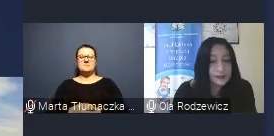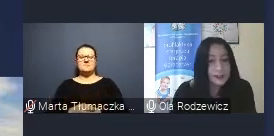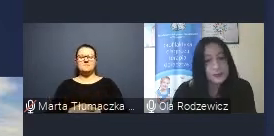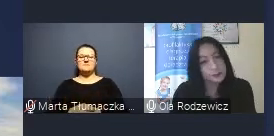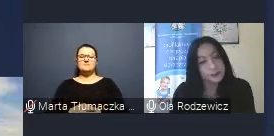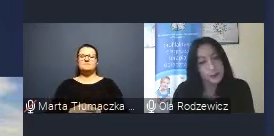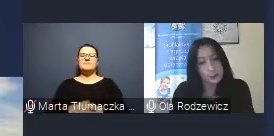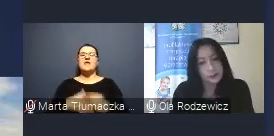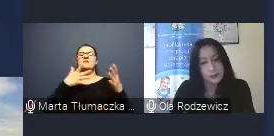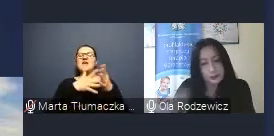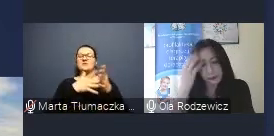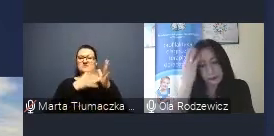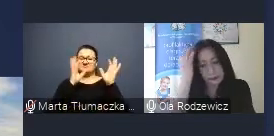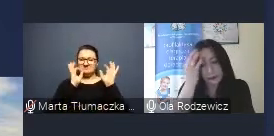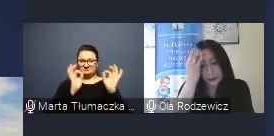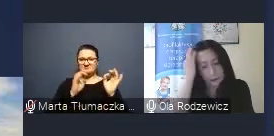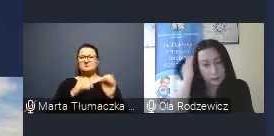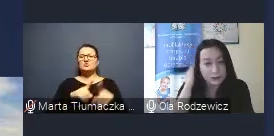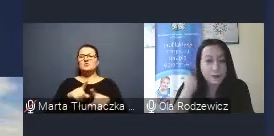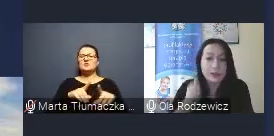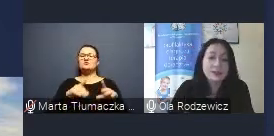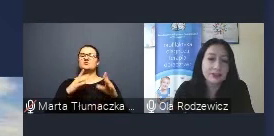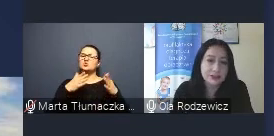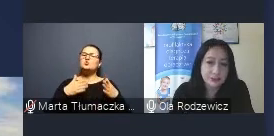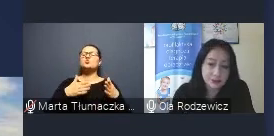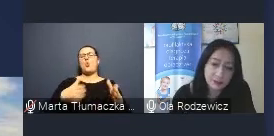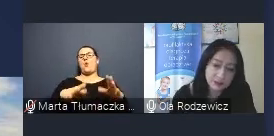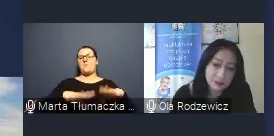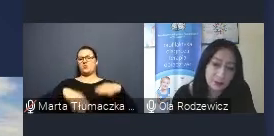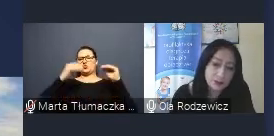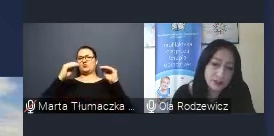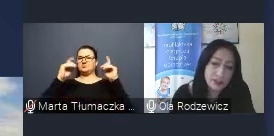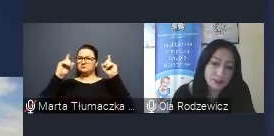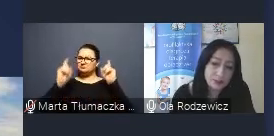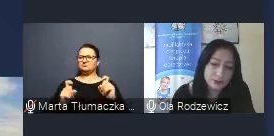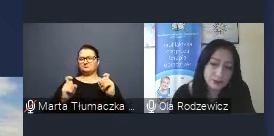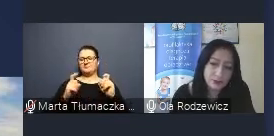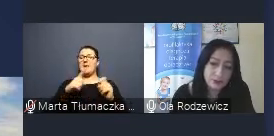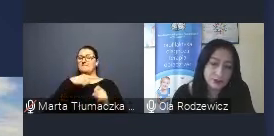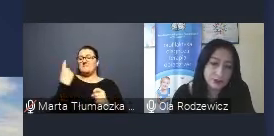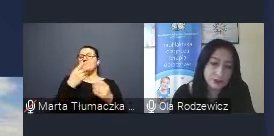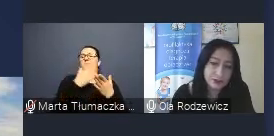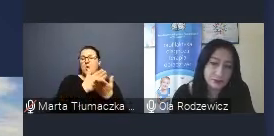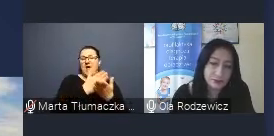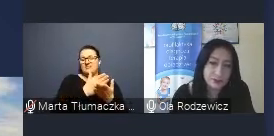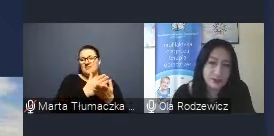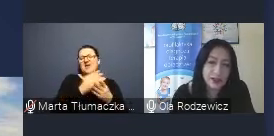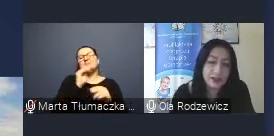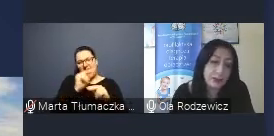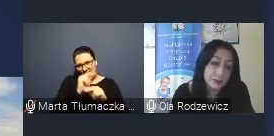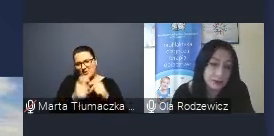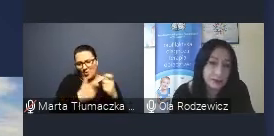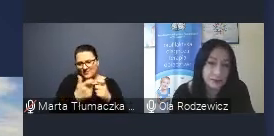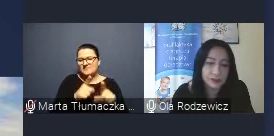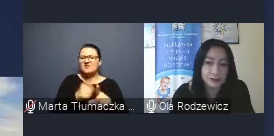Rzetelna diagnoza jest początkiem drogi. To, czym my głównie w poradniach się zajmujemy, oprócz terapii, o których moje poprzedniczki też mówiły